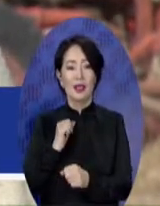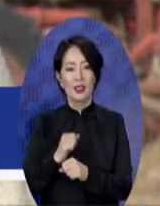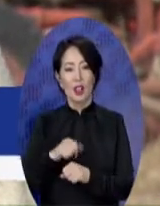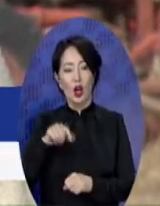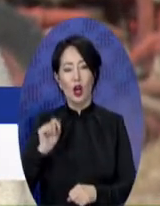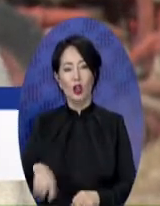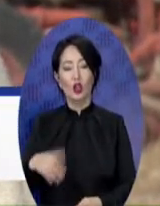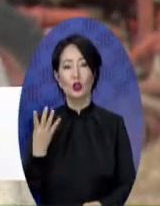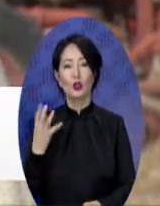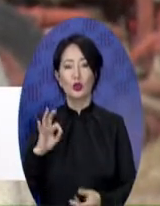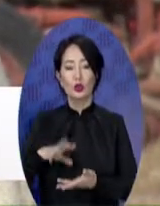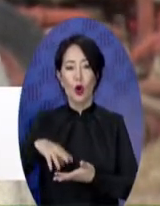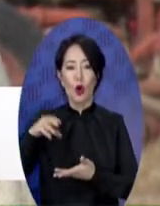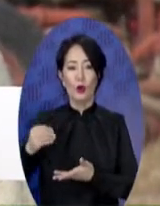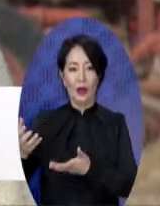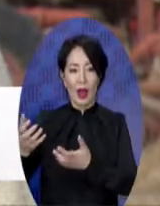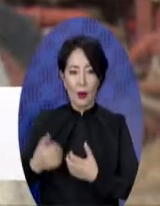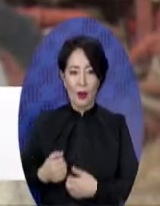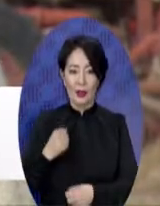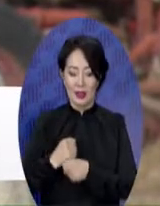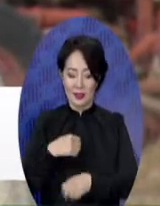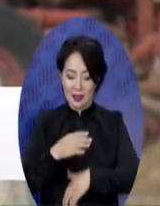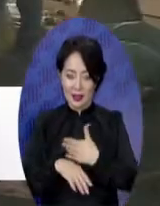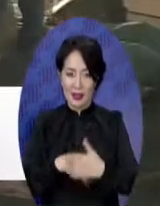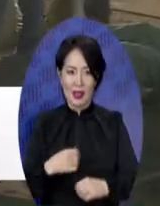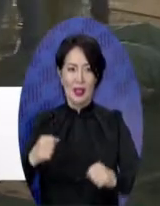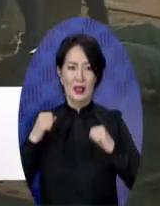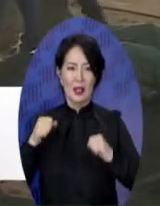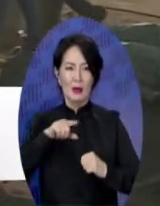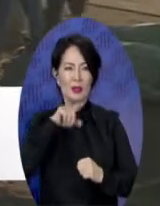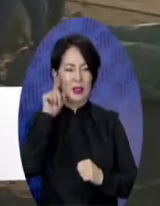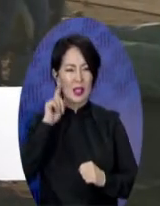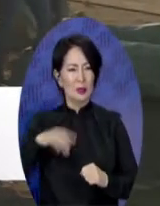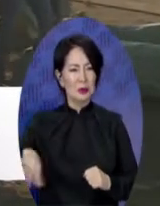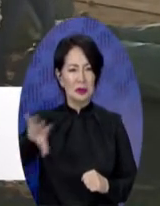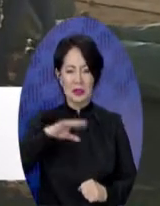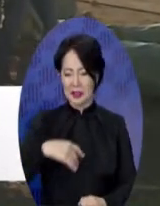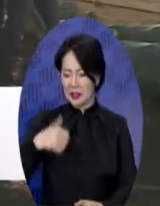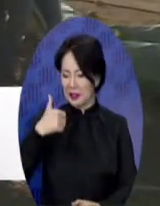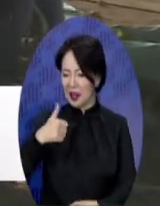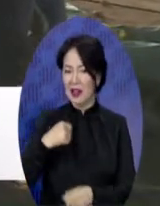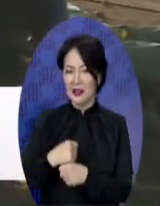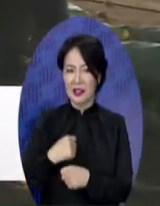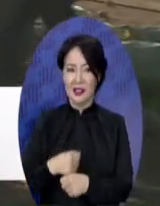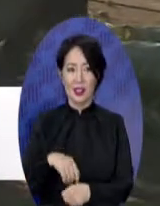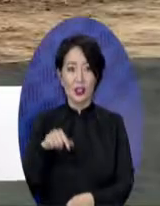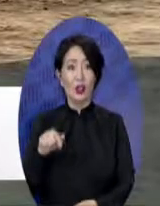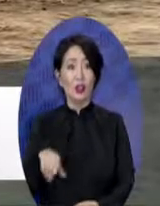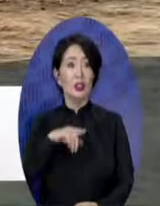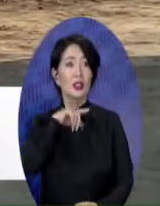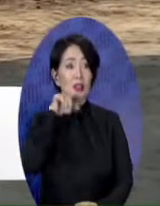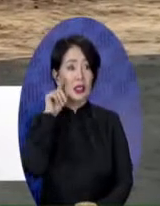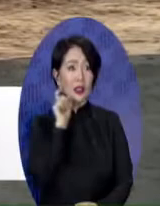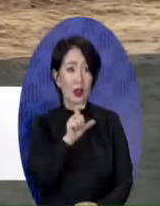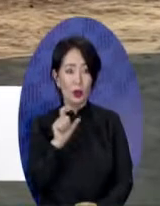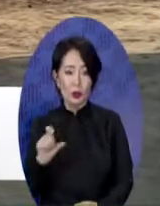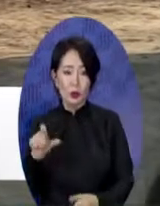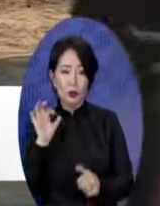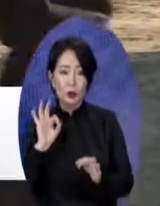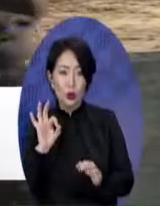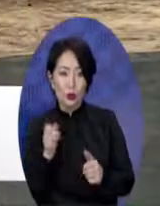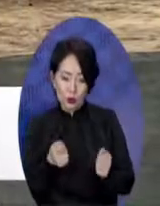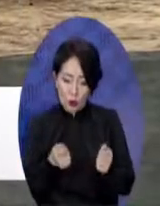40 оюутан авч ажилласан. Энэ тамирчин залуучууд сайн ажилласан. Ер нь бас залуучууд зөв зохион